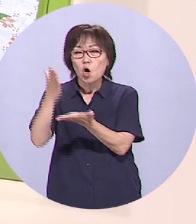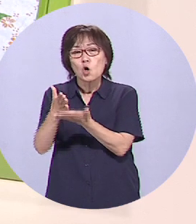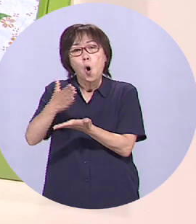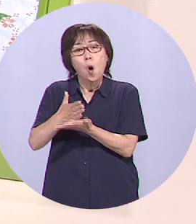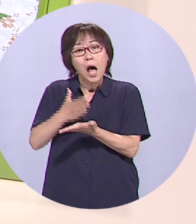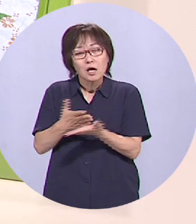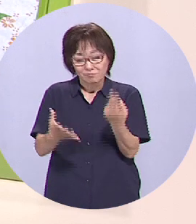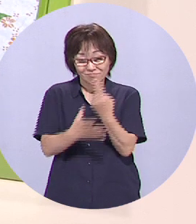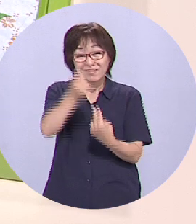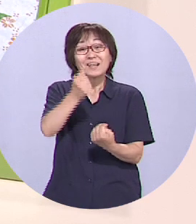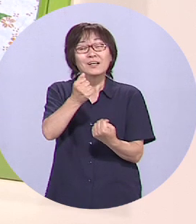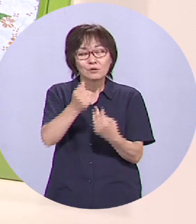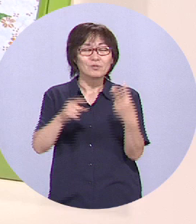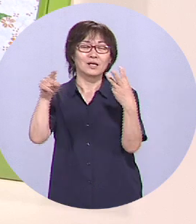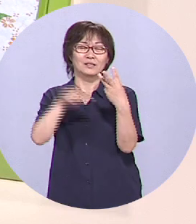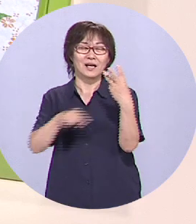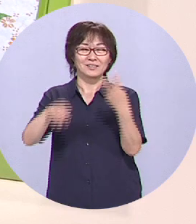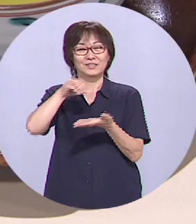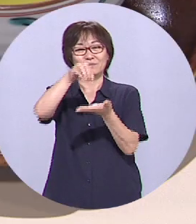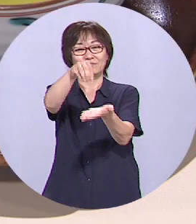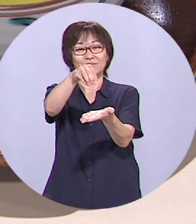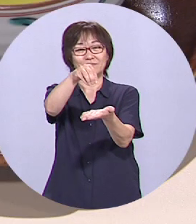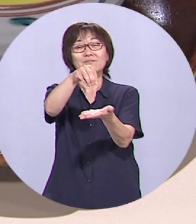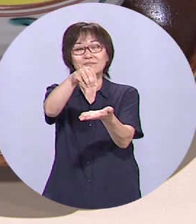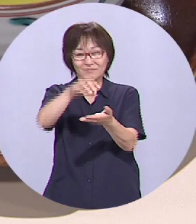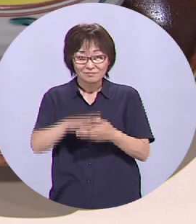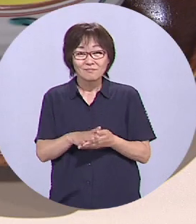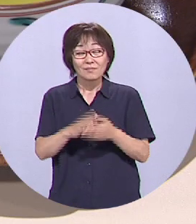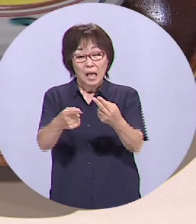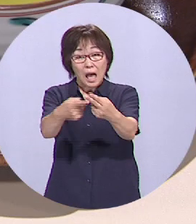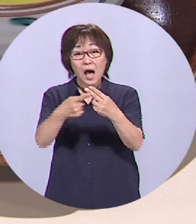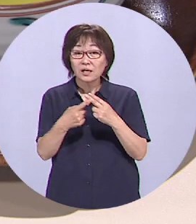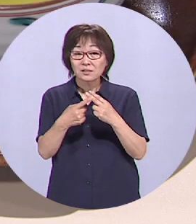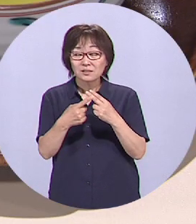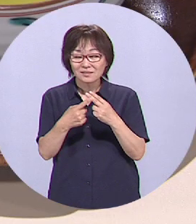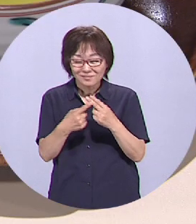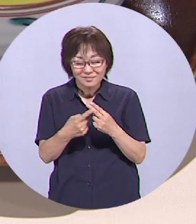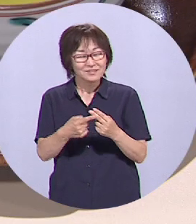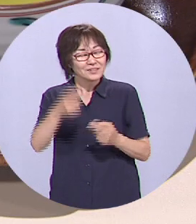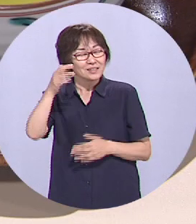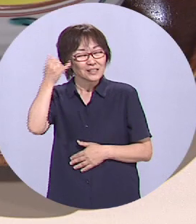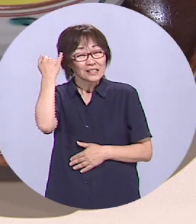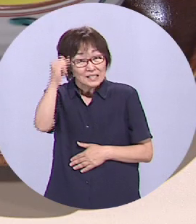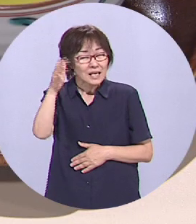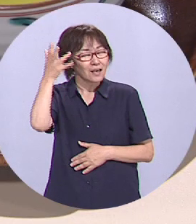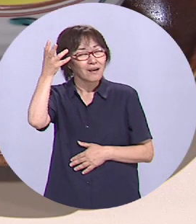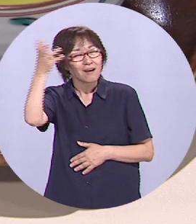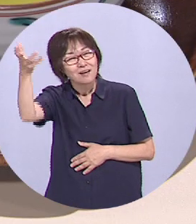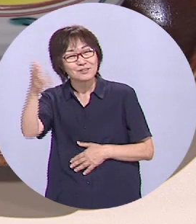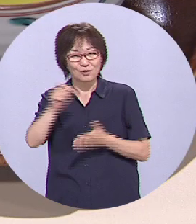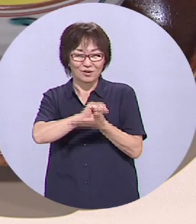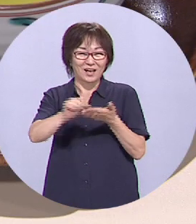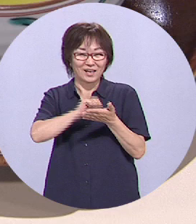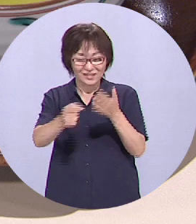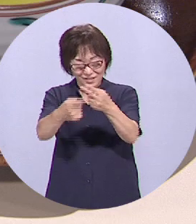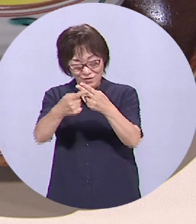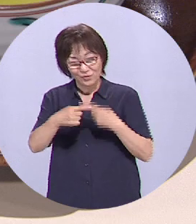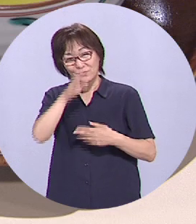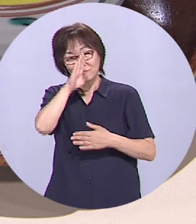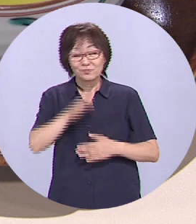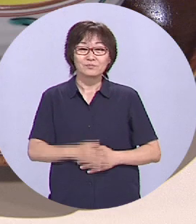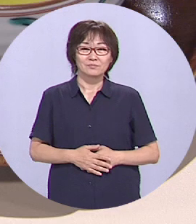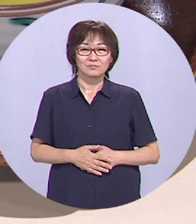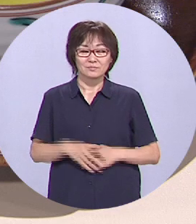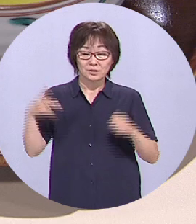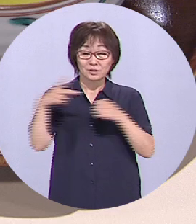ットにして3人の方にプレゼントです。はがきに必要事項、番組のご意見ご感想をお書きの上、ご覧の宛先までお送りください。締